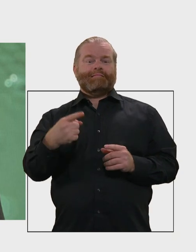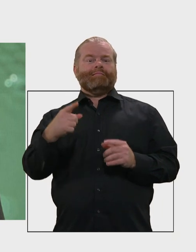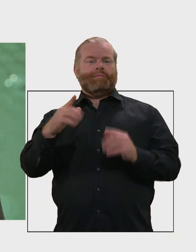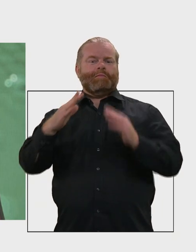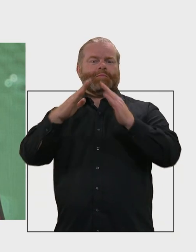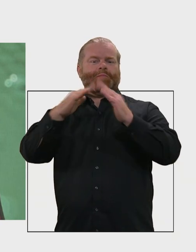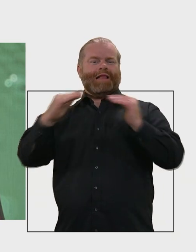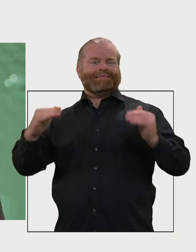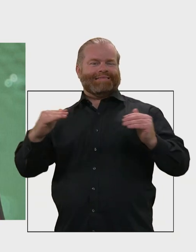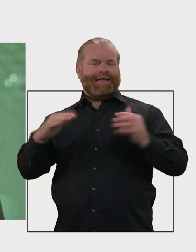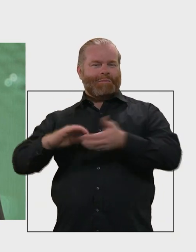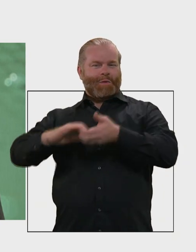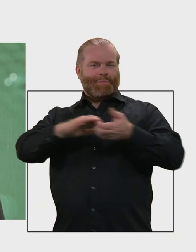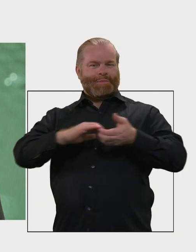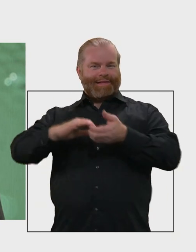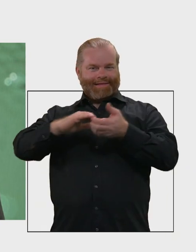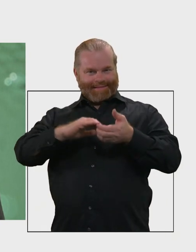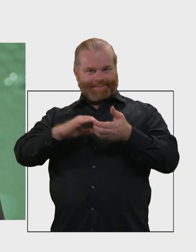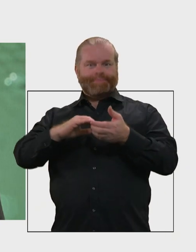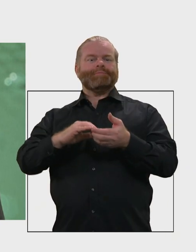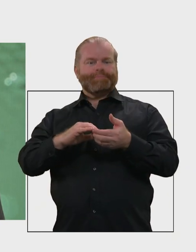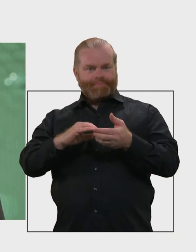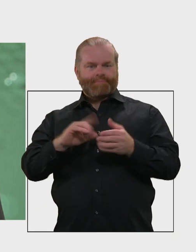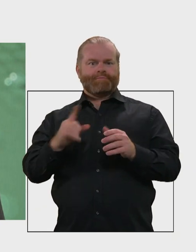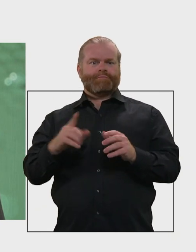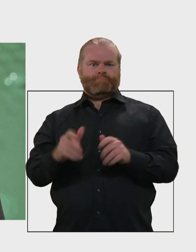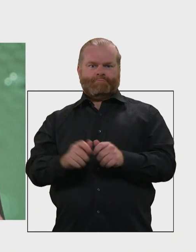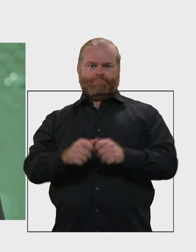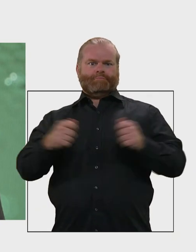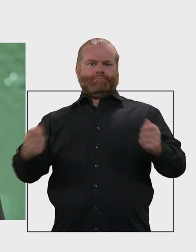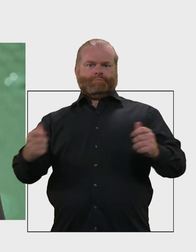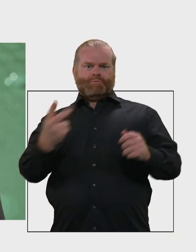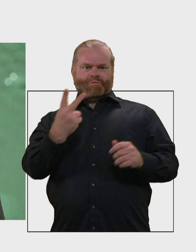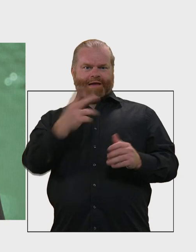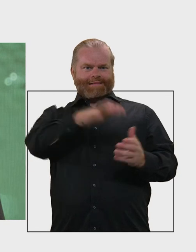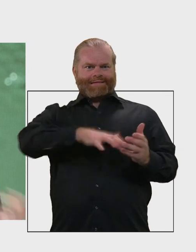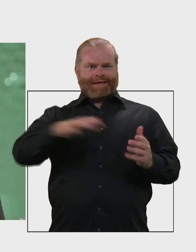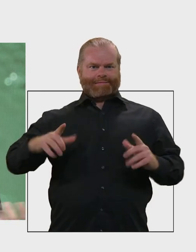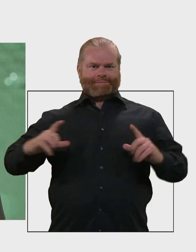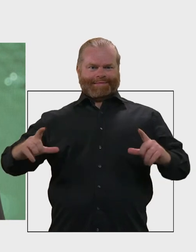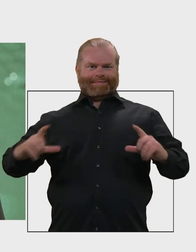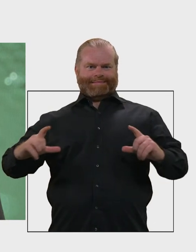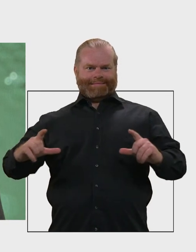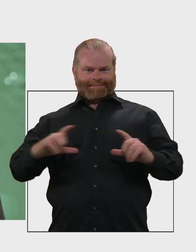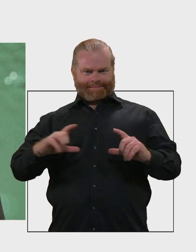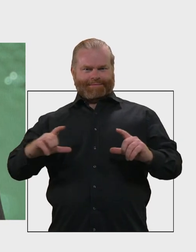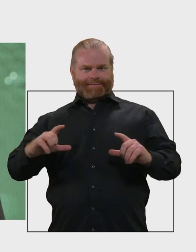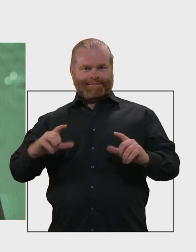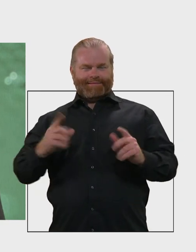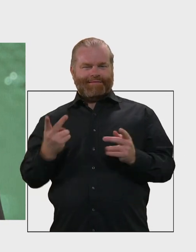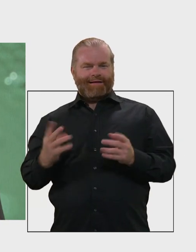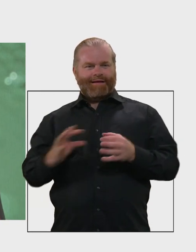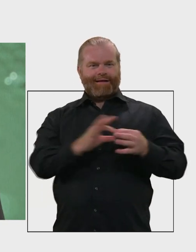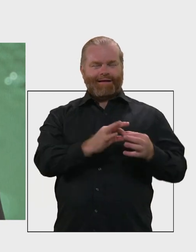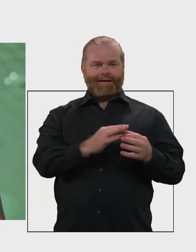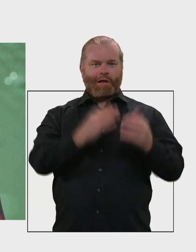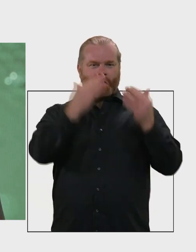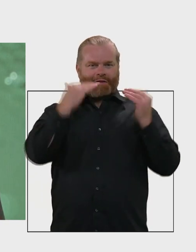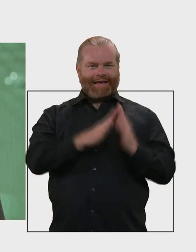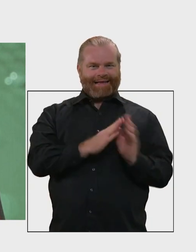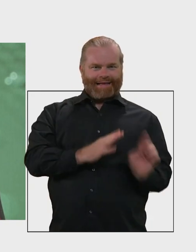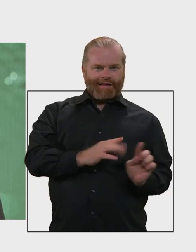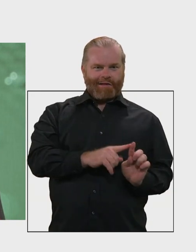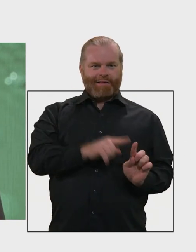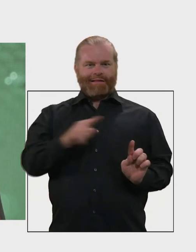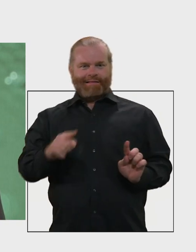diskutiert. Mhm. Wir haben dann natürlich in einem so Geben- und Nehmen-Prozess über ein Jahr lang an diesem Ganzen gearbeitet. Mhm.